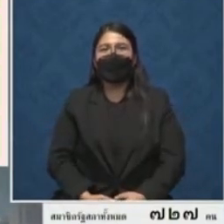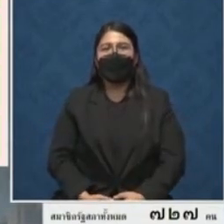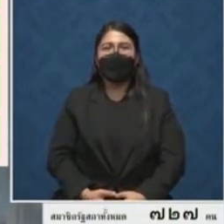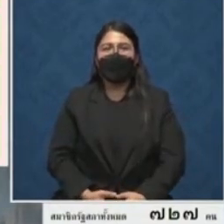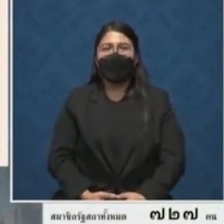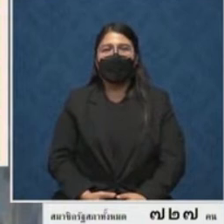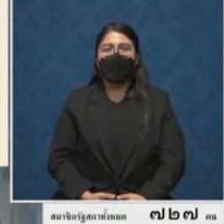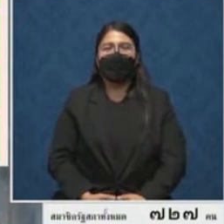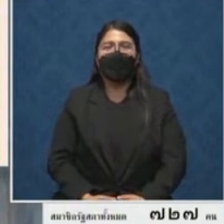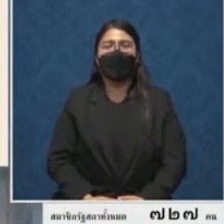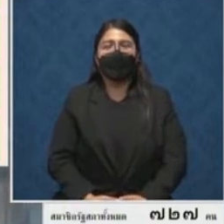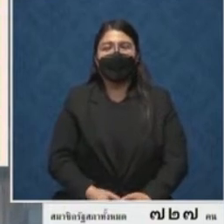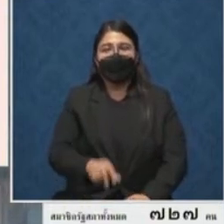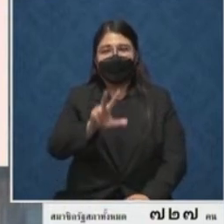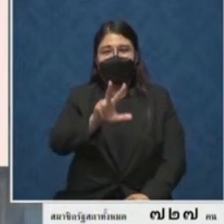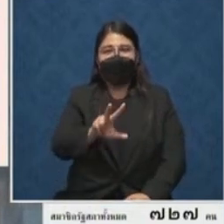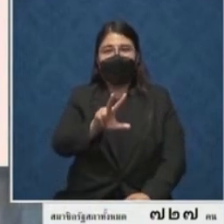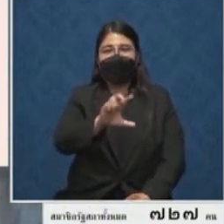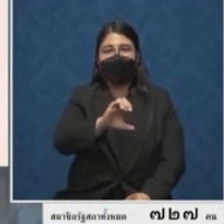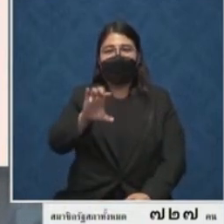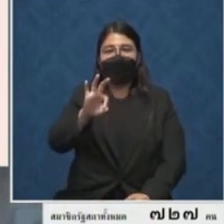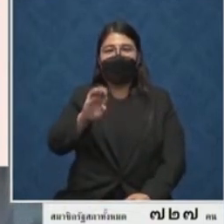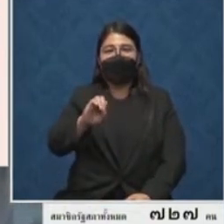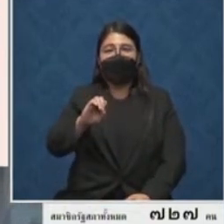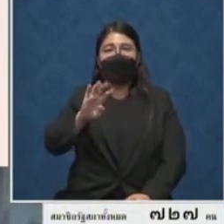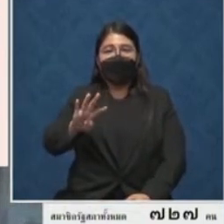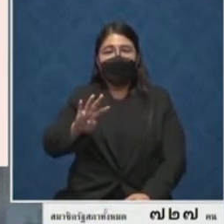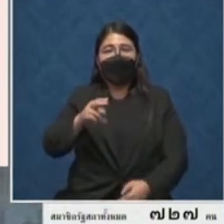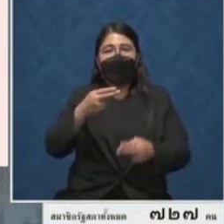394นายมณเทียนบุญตัน